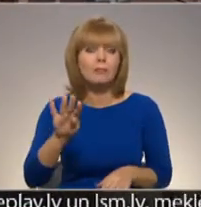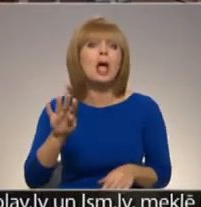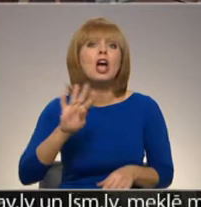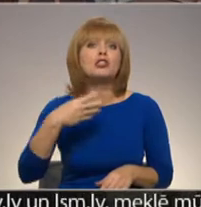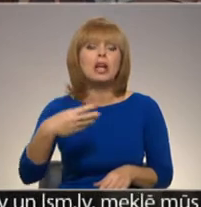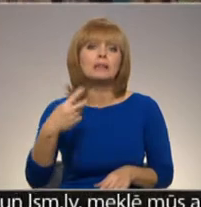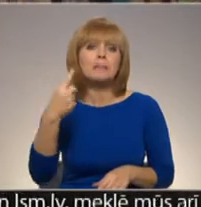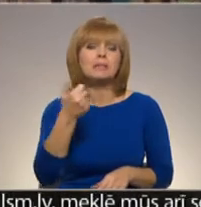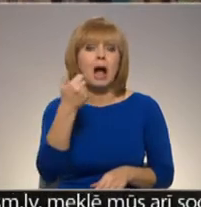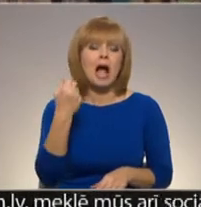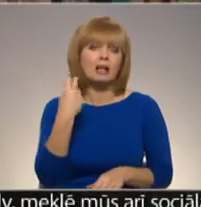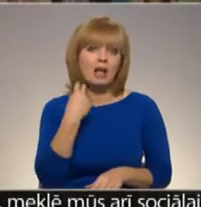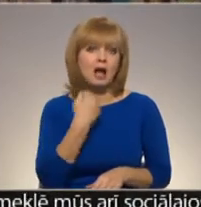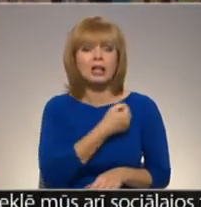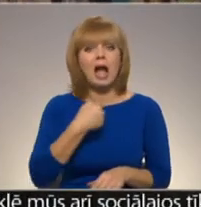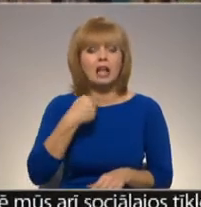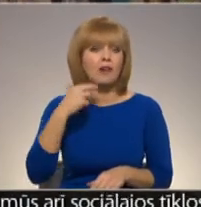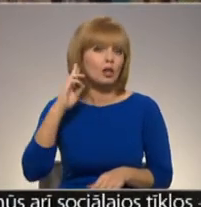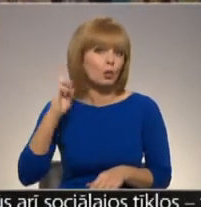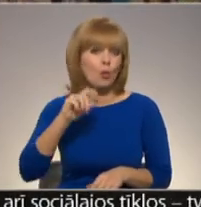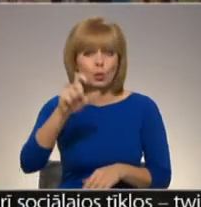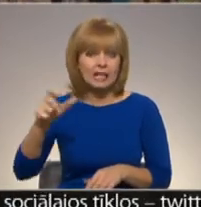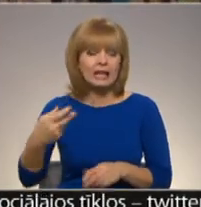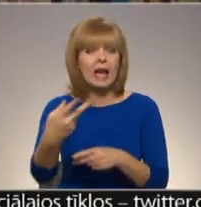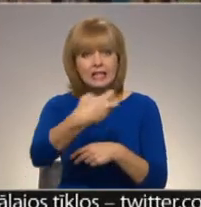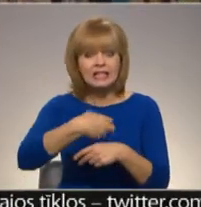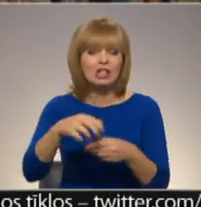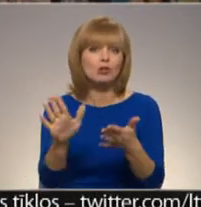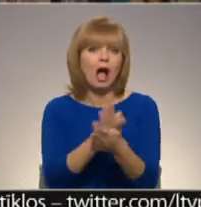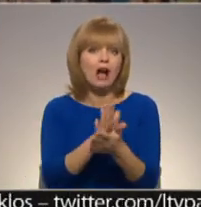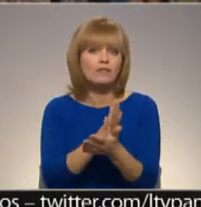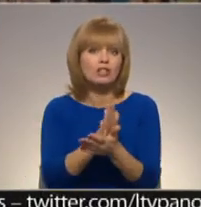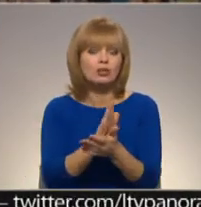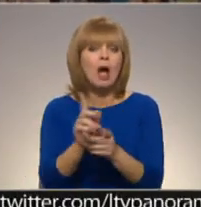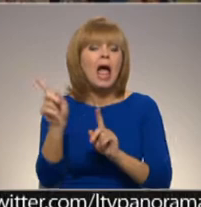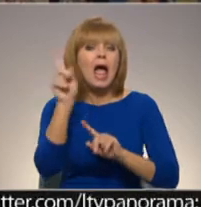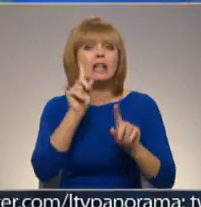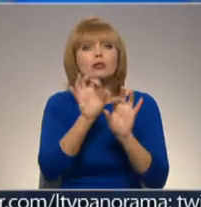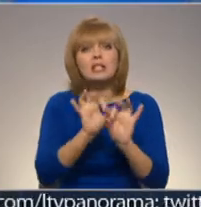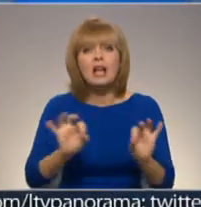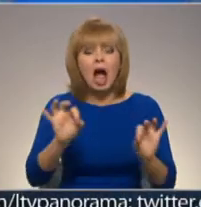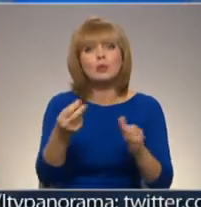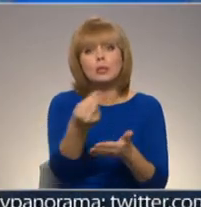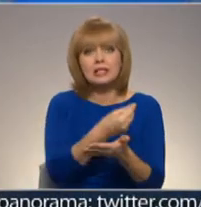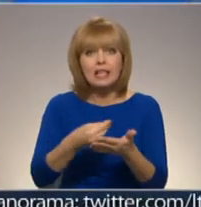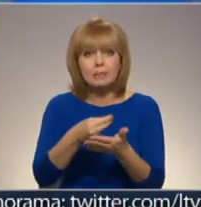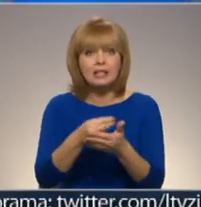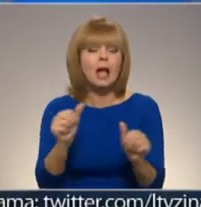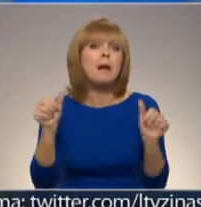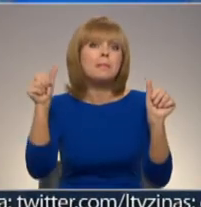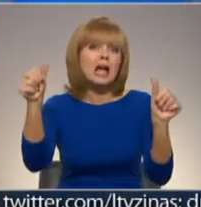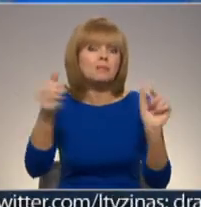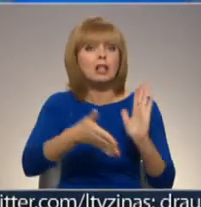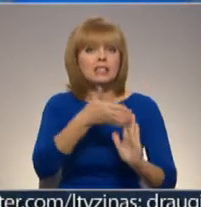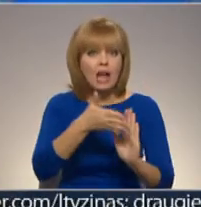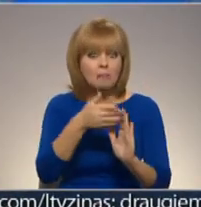Gadā Anglijā. Karavīri un jūrnieki izgriez no avīzēm erotisko skaistuļu fotogrāfijas un zīmējumus un piesprauda pie sienas. No